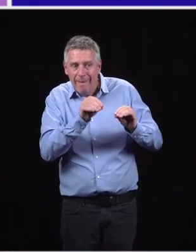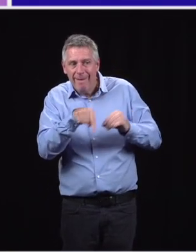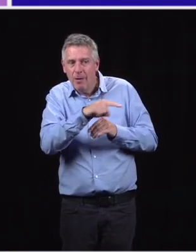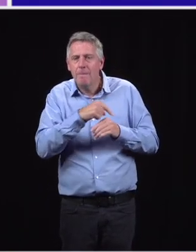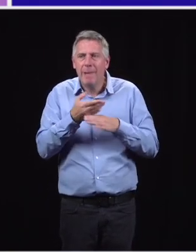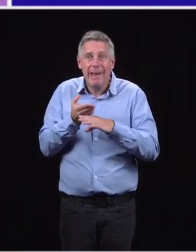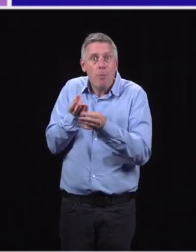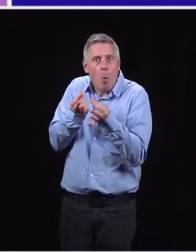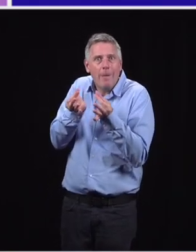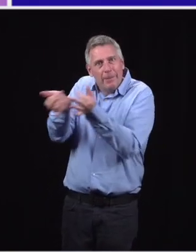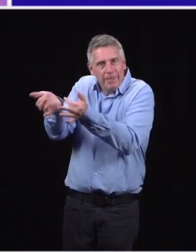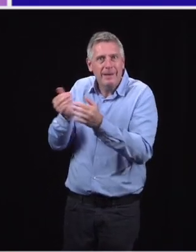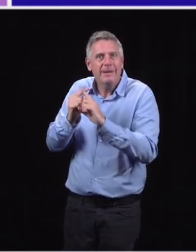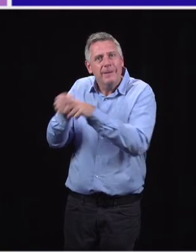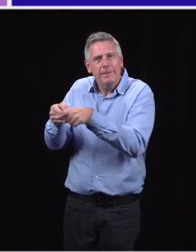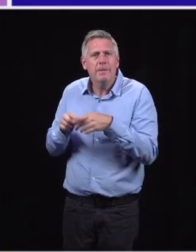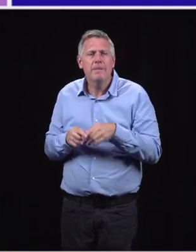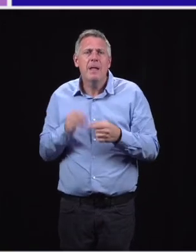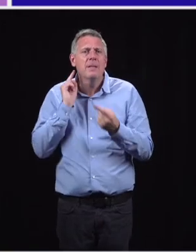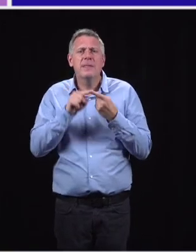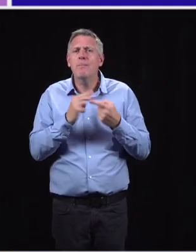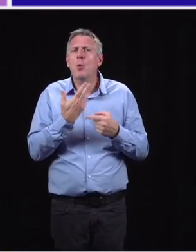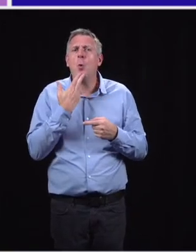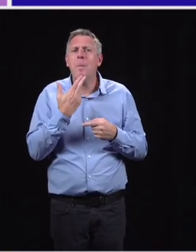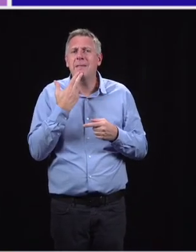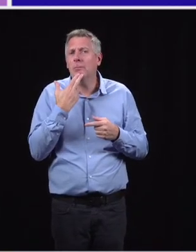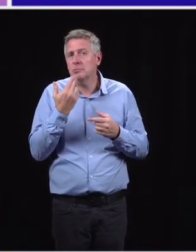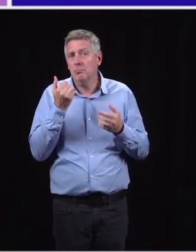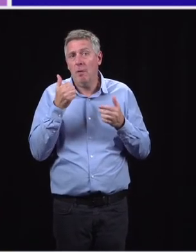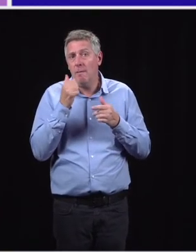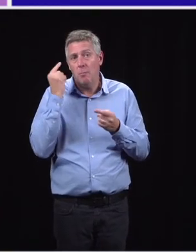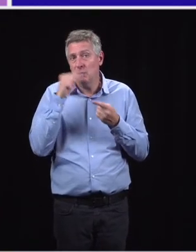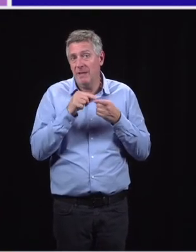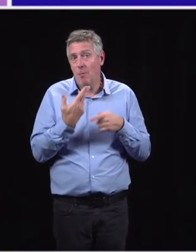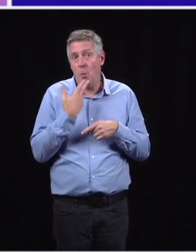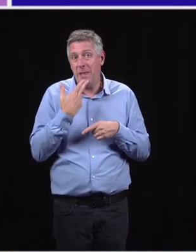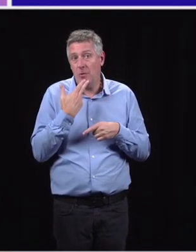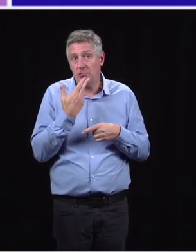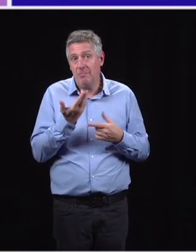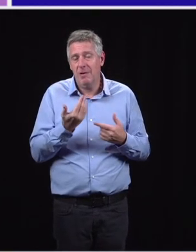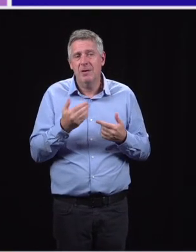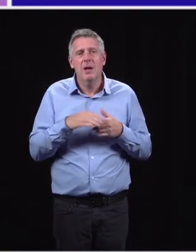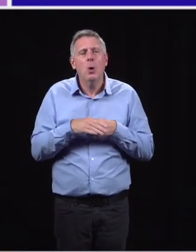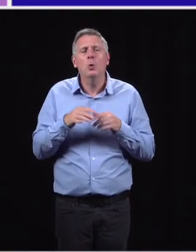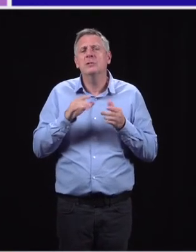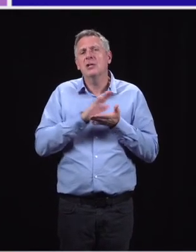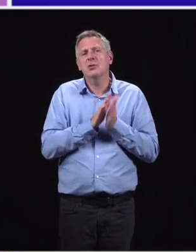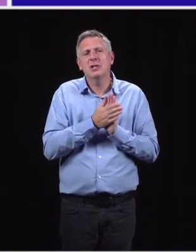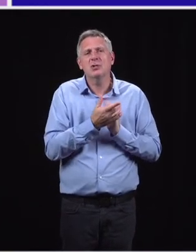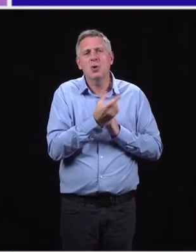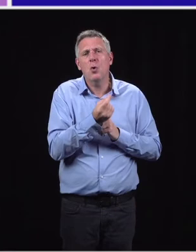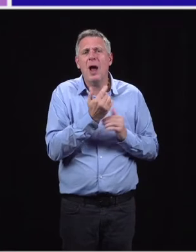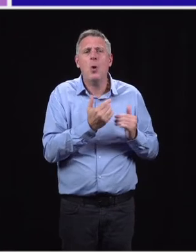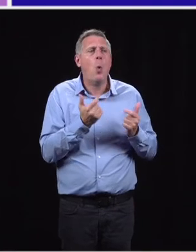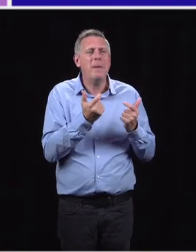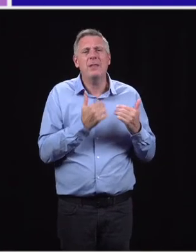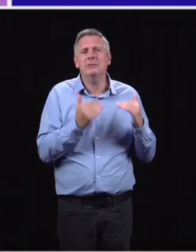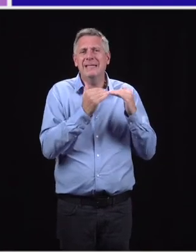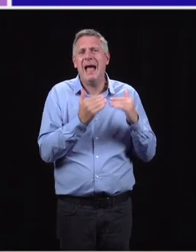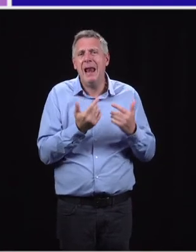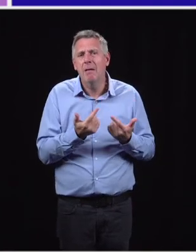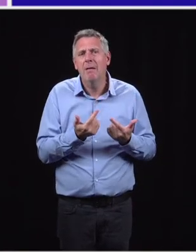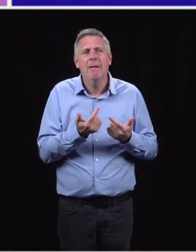uniquement basé sur la notion de compétence donc on va travailler sur l'élection de formation et puis des partenariats avec des formidables associations j'ai parlé de la compétences égales on est là